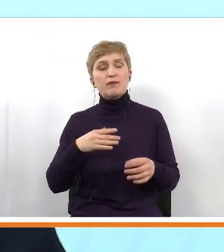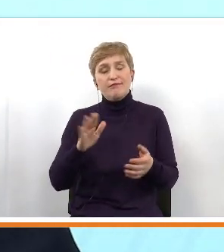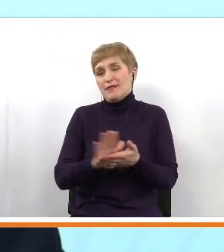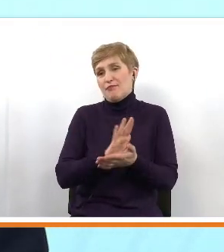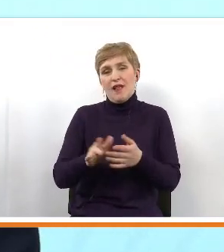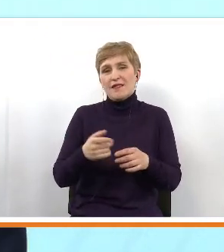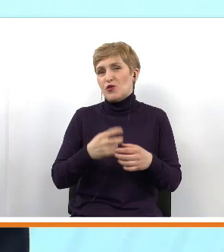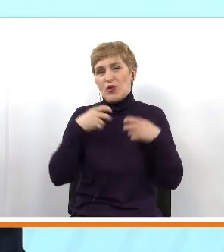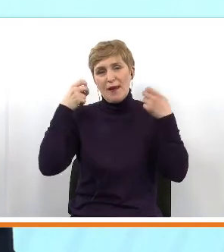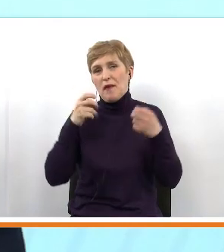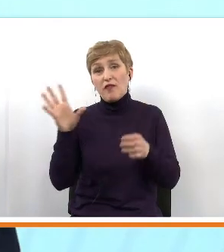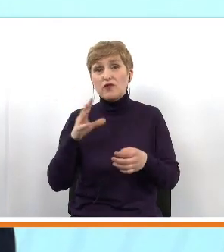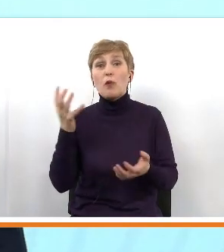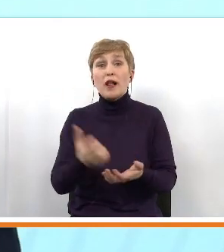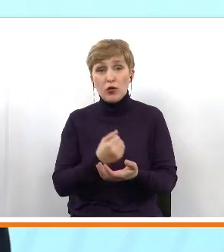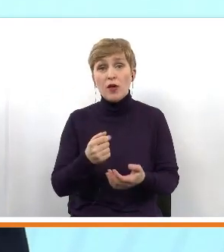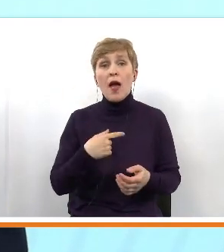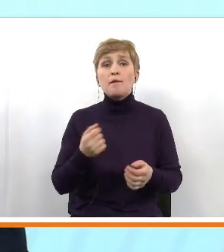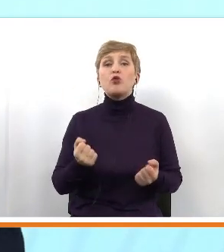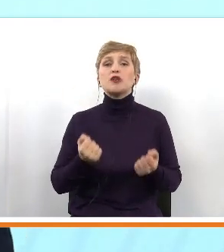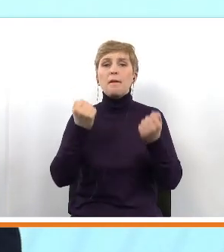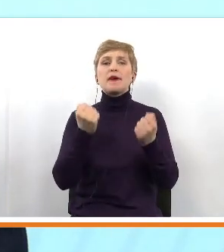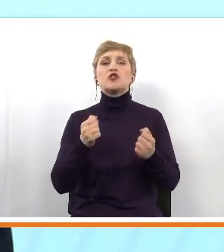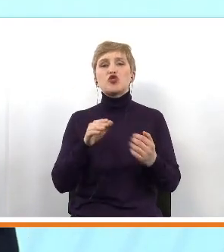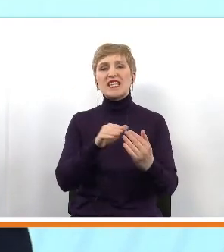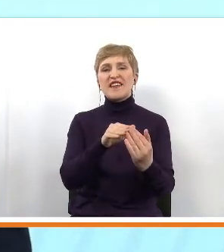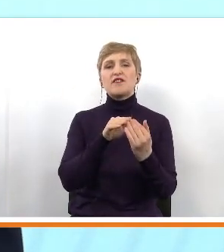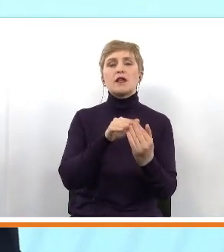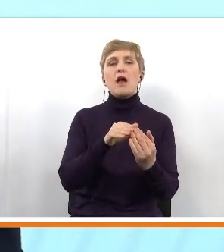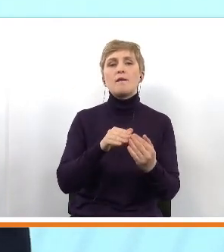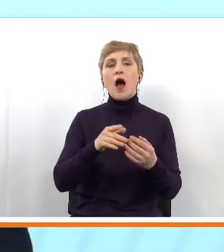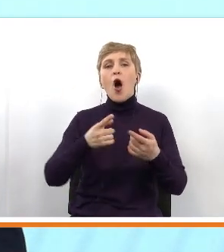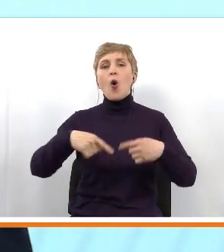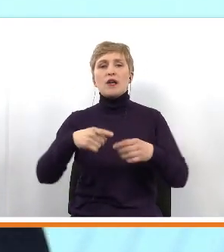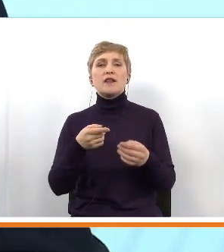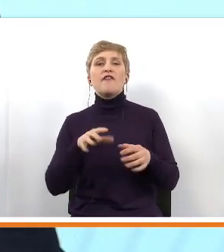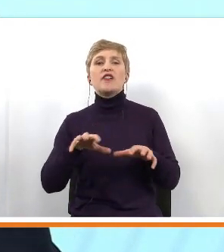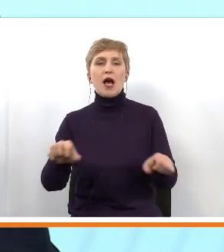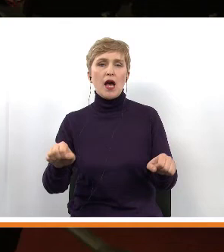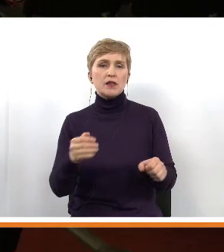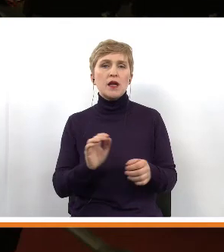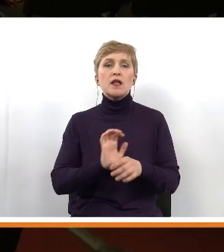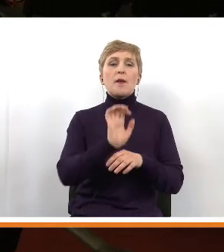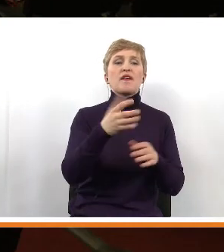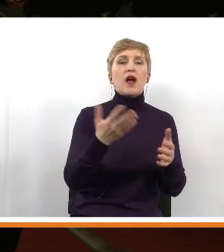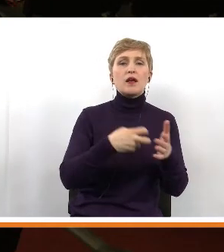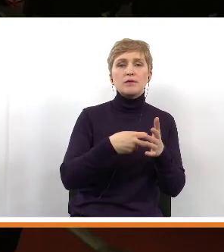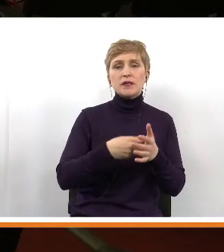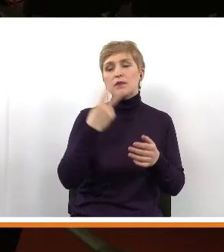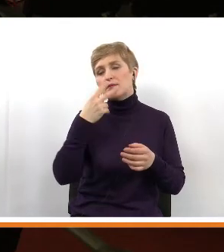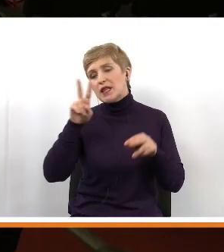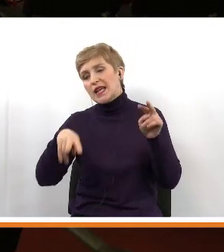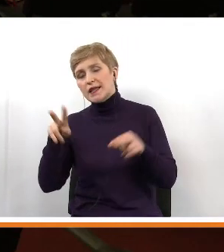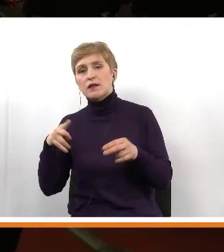все получится. Мы можем здесь поддержать только с точки зрения взаимодействия с органами власти, например, там, направить какие-то письма, какие-то тексты посмотреть, да,